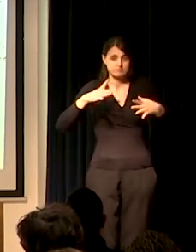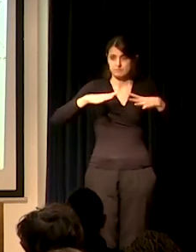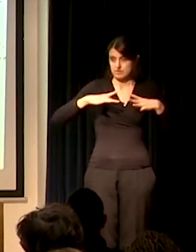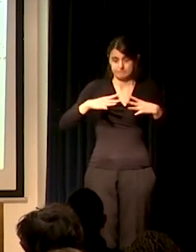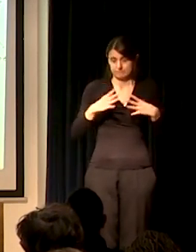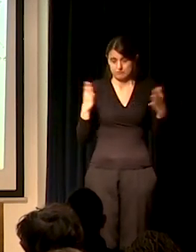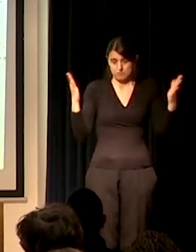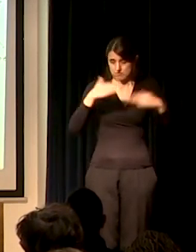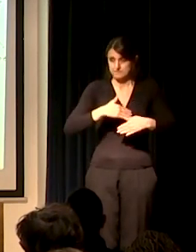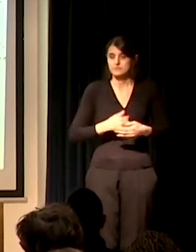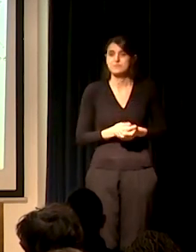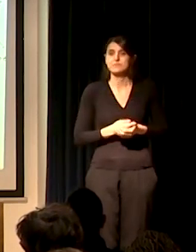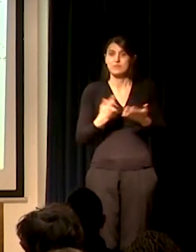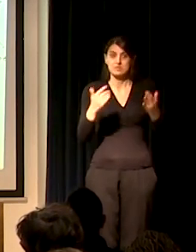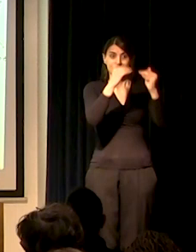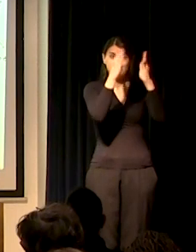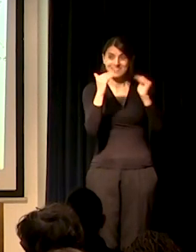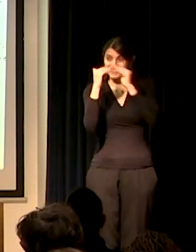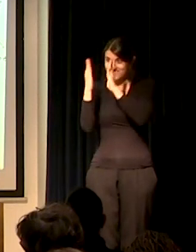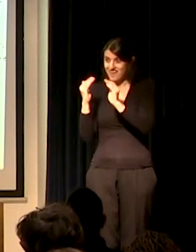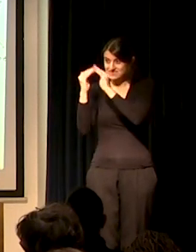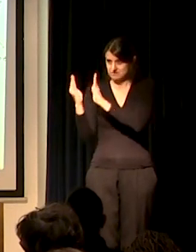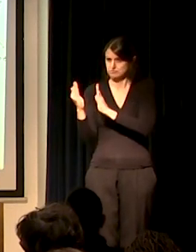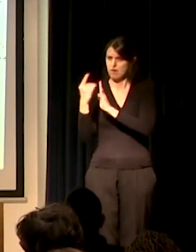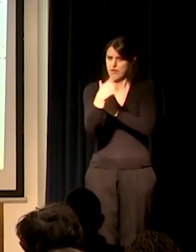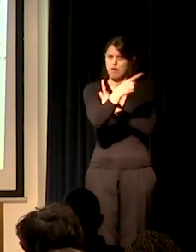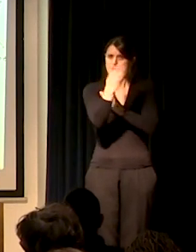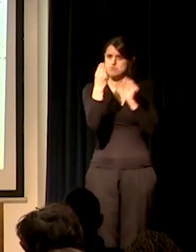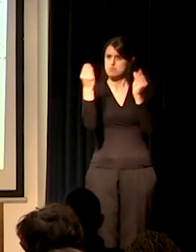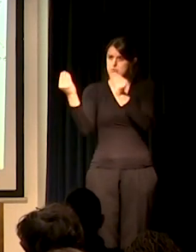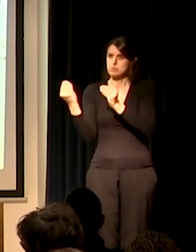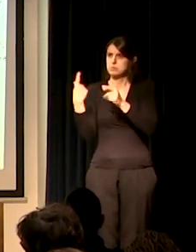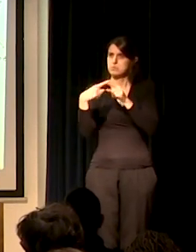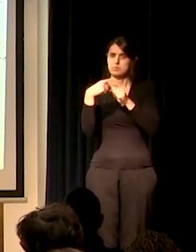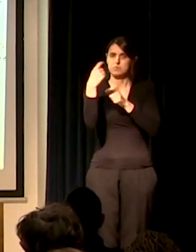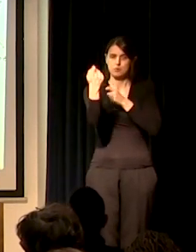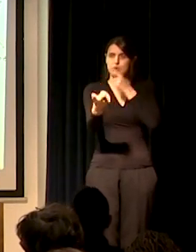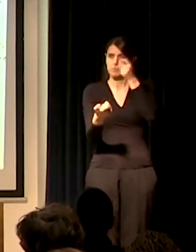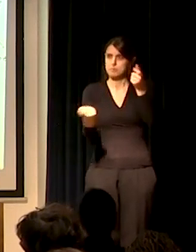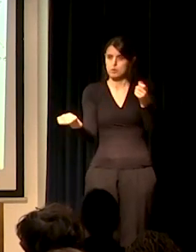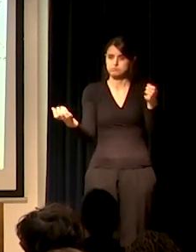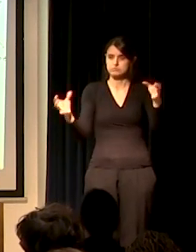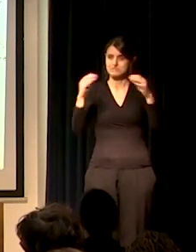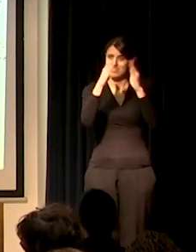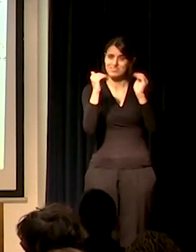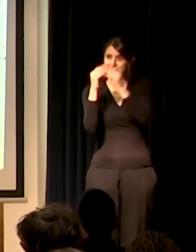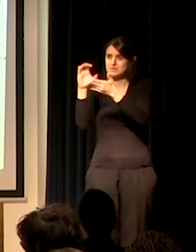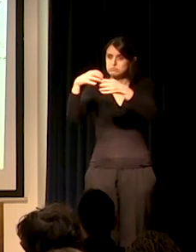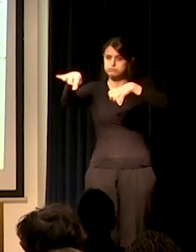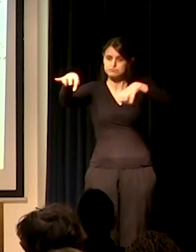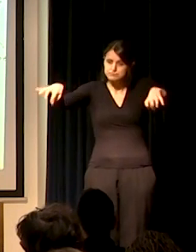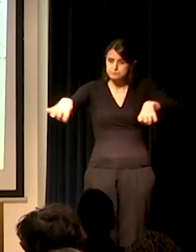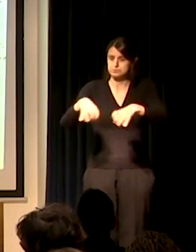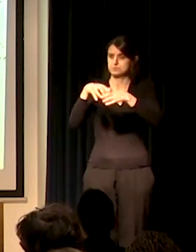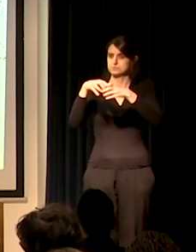etc. I aquestes entitats, que són moltes, perquè s'han anat associant i per tant això està molt bé, perquè si no hi